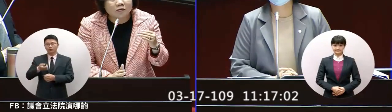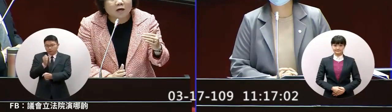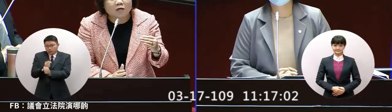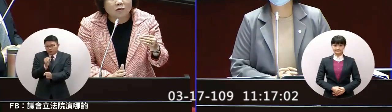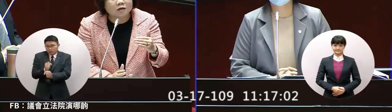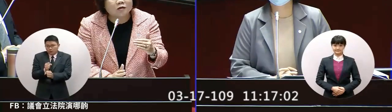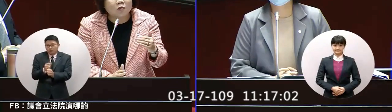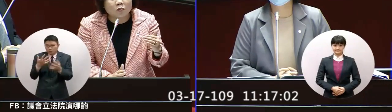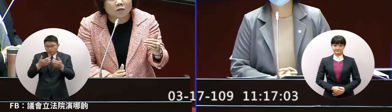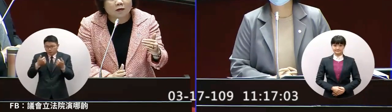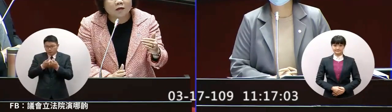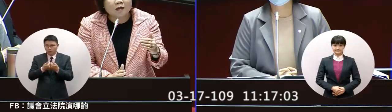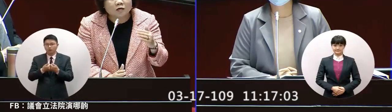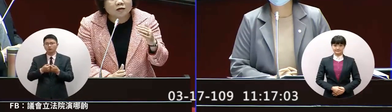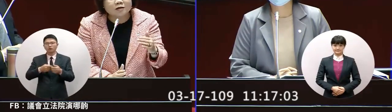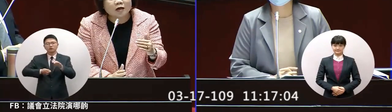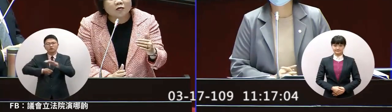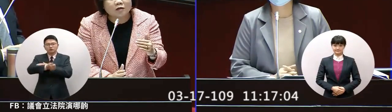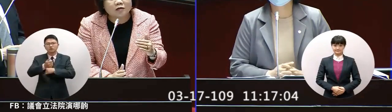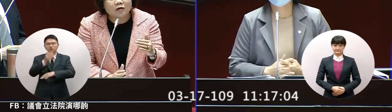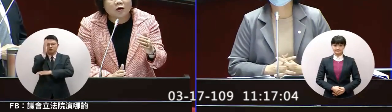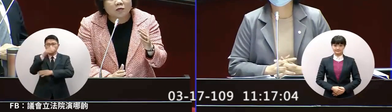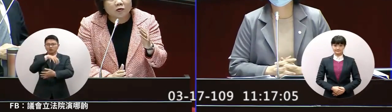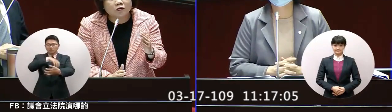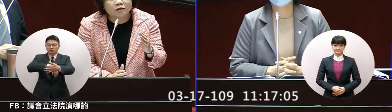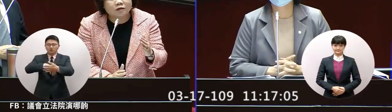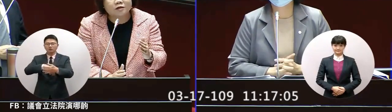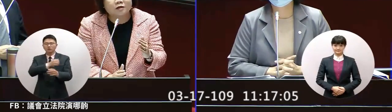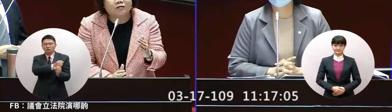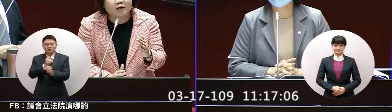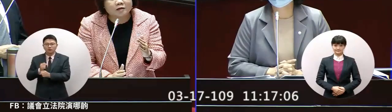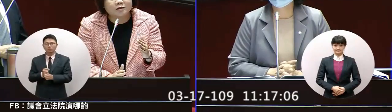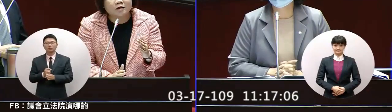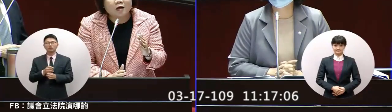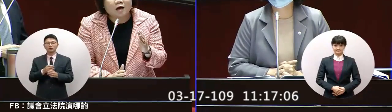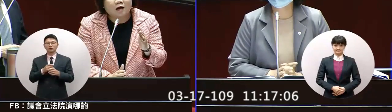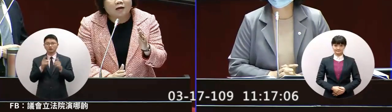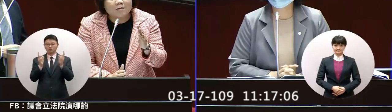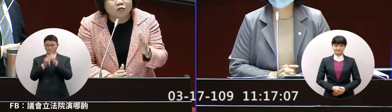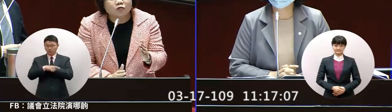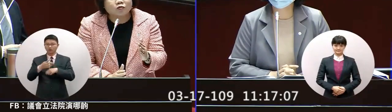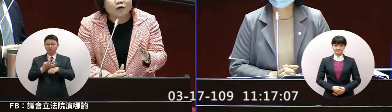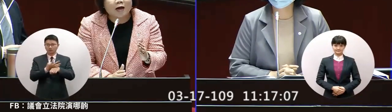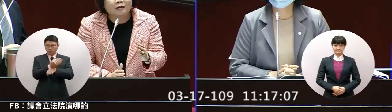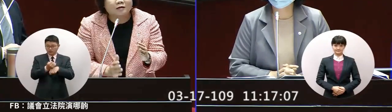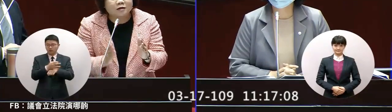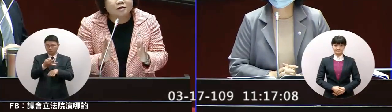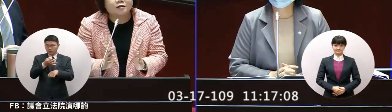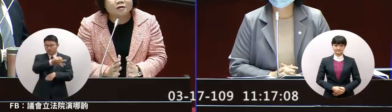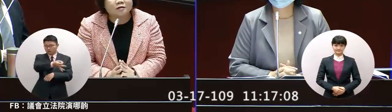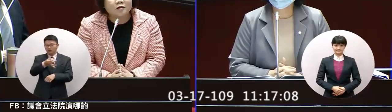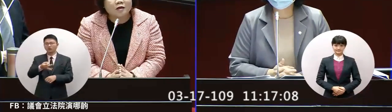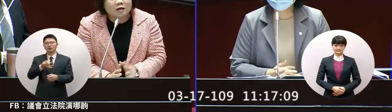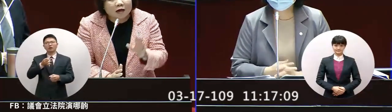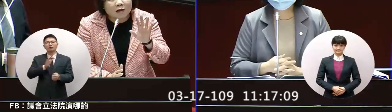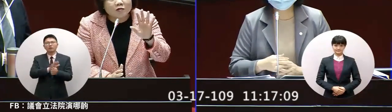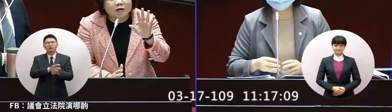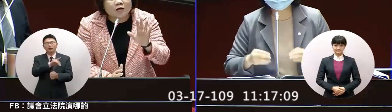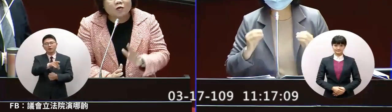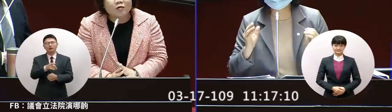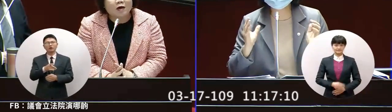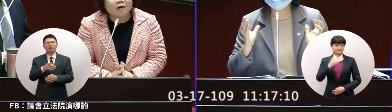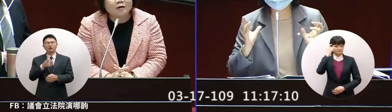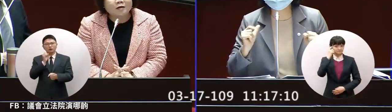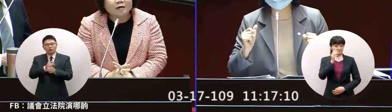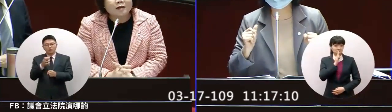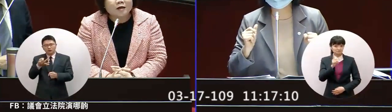会，到各公部门有这个上工的机会，那我们用时薪的方式来补助他的这个薪资。 意思是